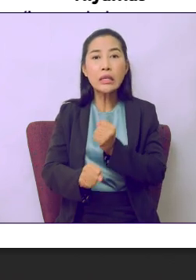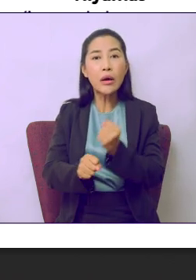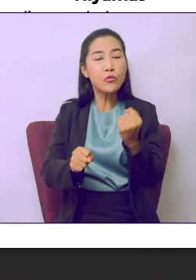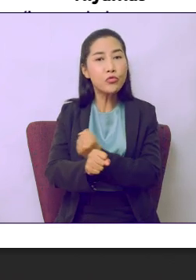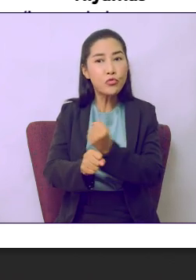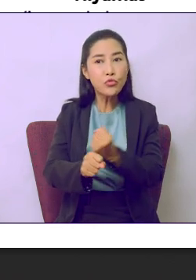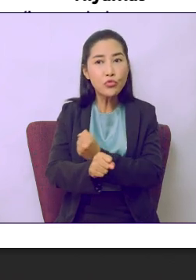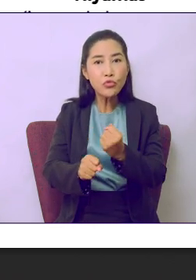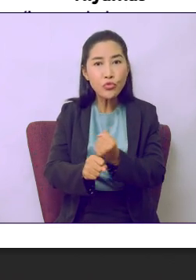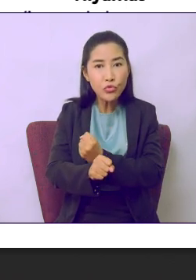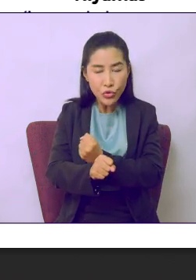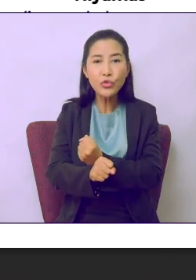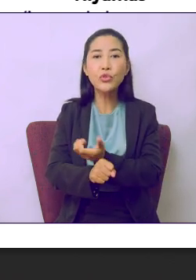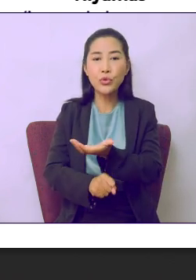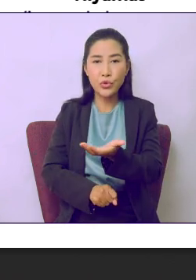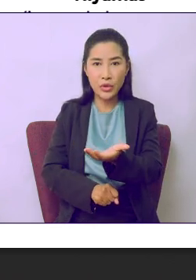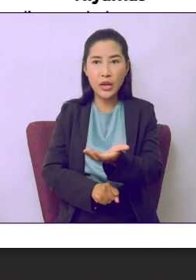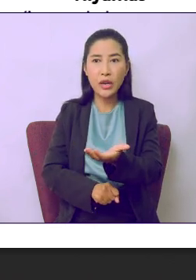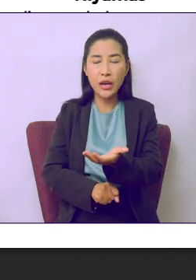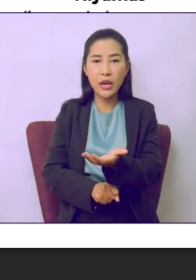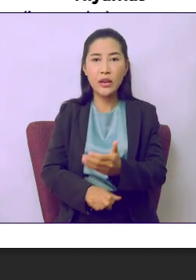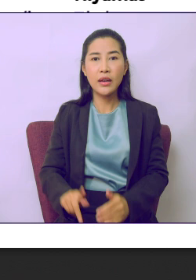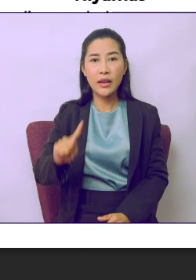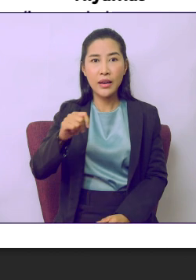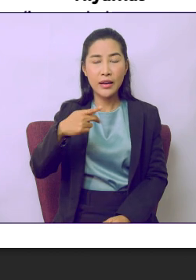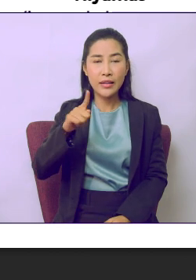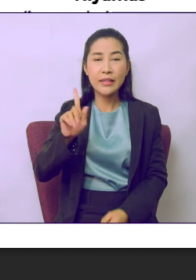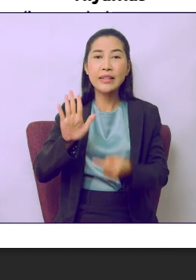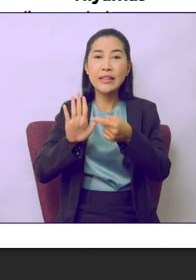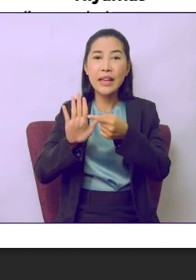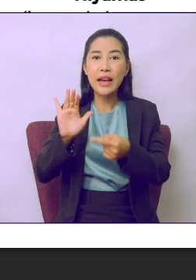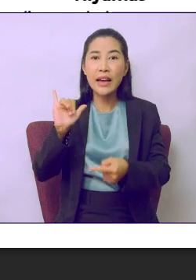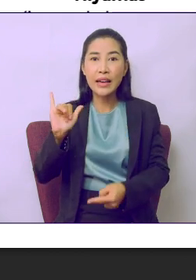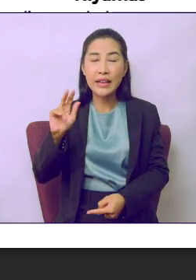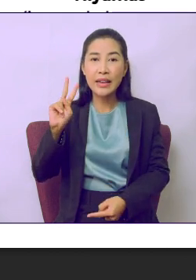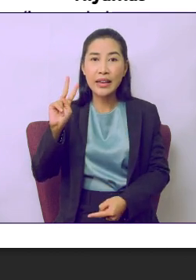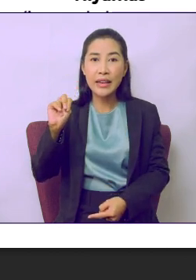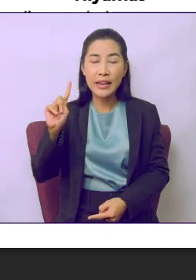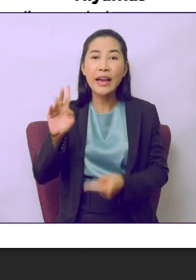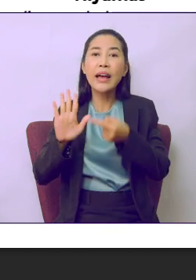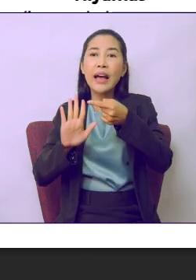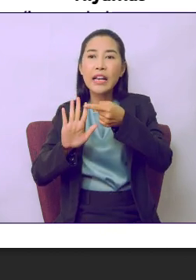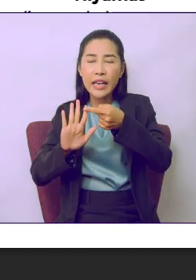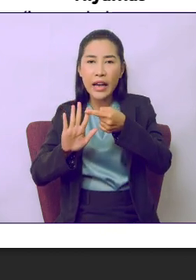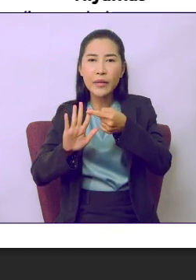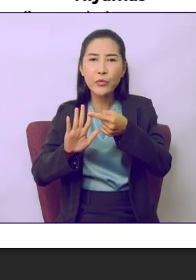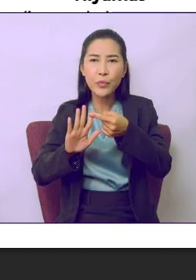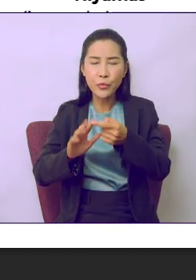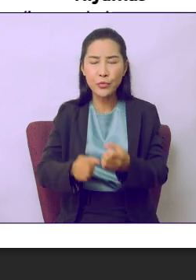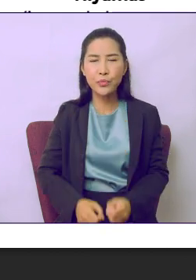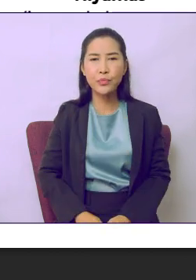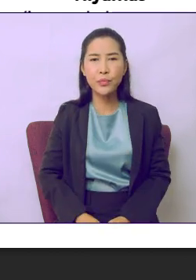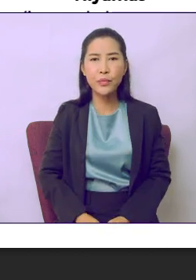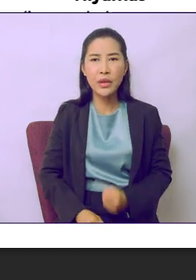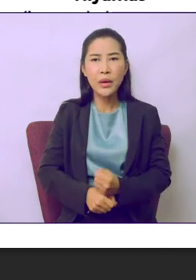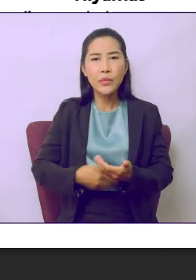ครับยังอยู่ในขั้นของทายนะนะครับทายนะนะเวลาคุยกับอ่าต่างชาติเนี่ยเขาจะรู้กันว่าทายนะเนี่ยแปลว่าทำสมาธิที่เราทำ